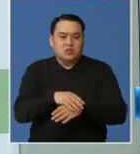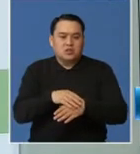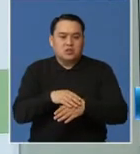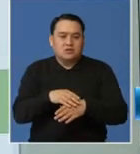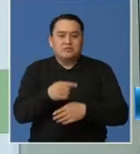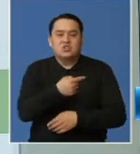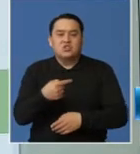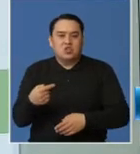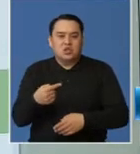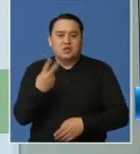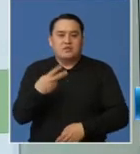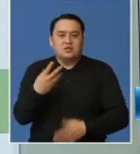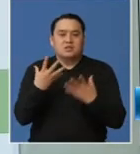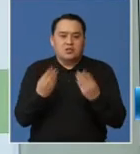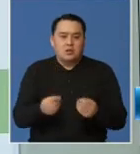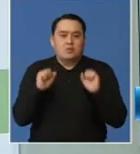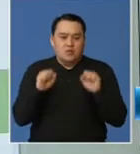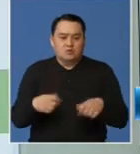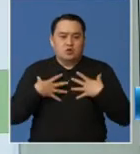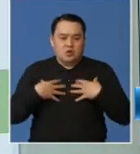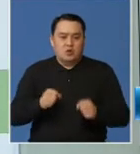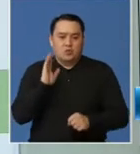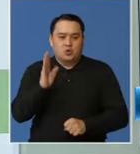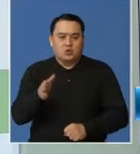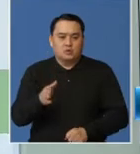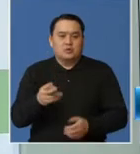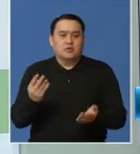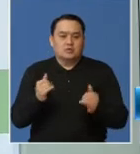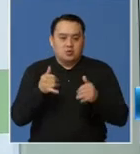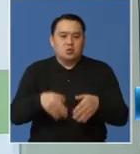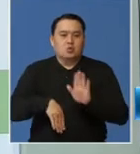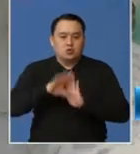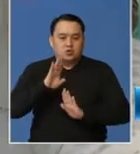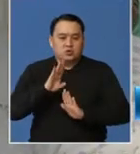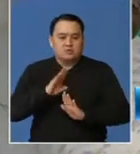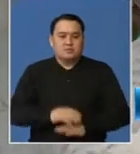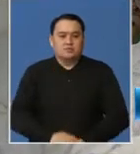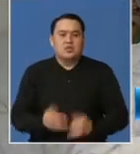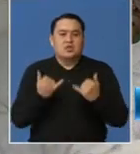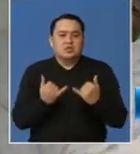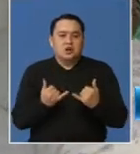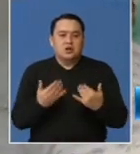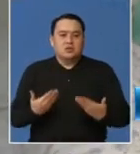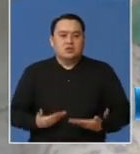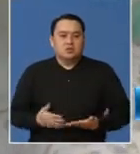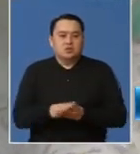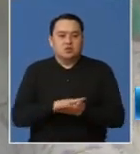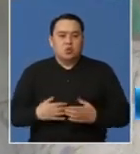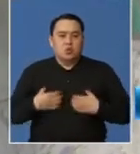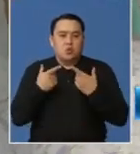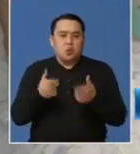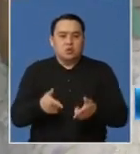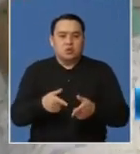в течение 20 дней он уже будет, в принципе, намного лучше ему будет. Сейчас его жизни ничего не